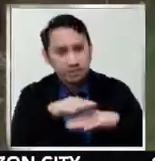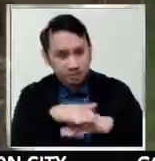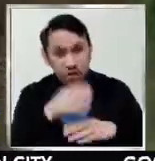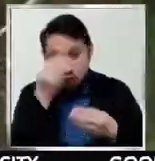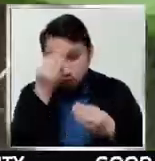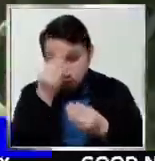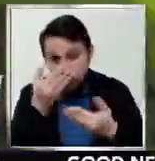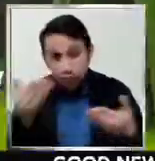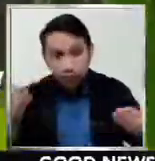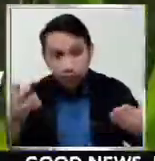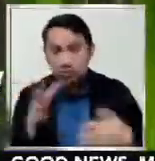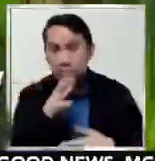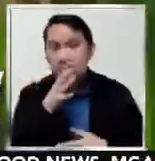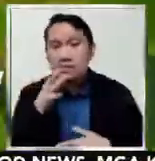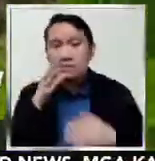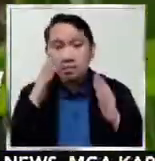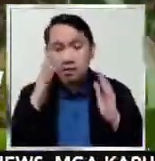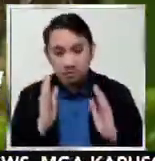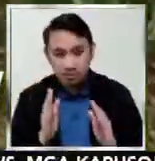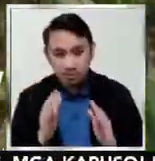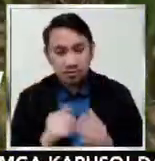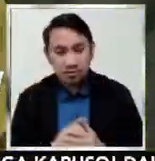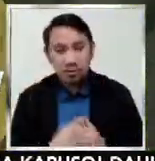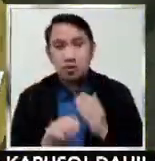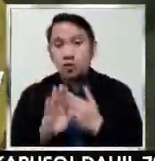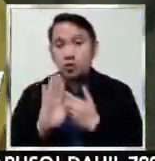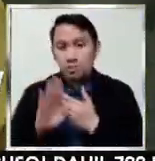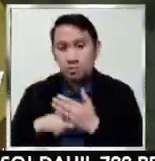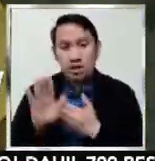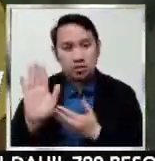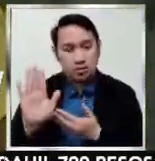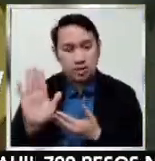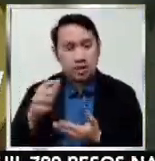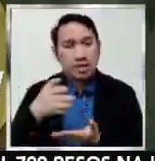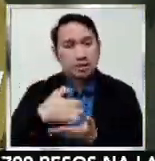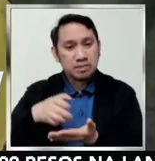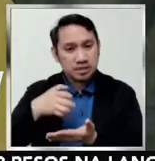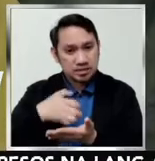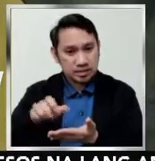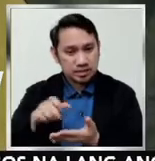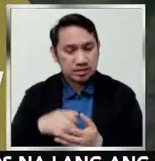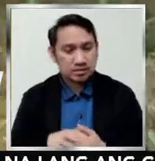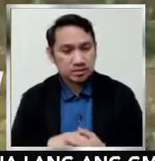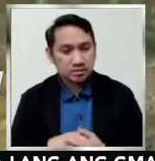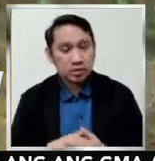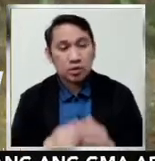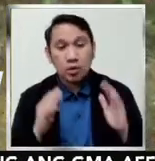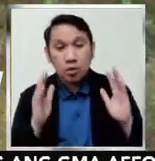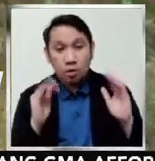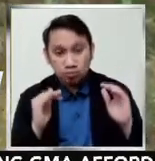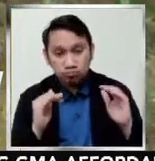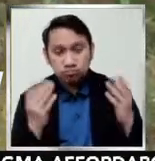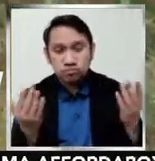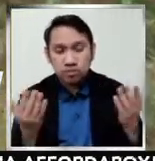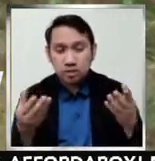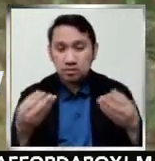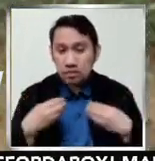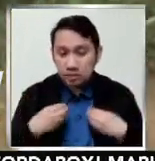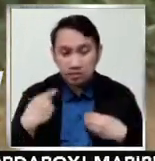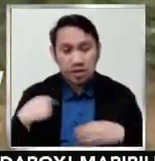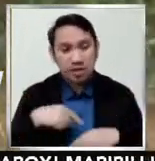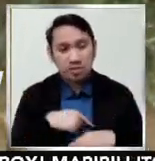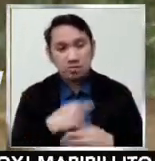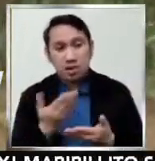para may balik sa kanila sa mga gastusin sa kanilang pananim. Sana makapagbigay ng mga ano seedling sa amin,